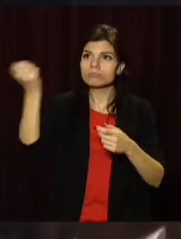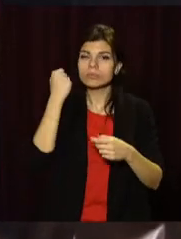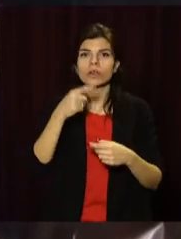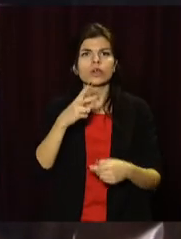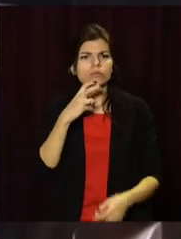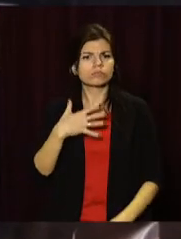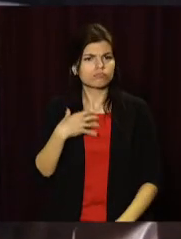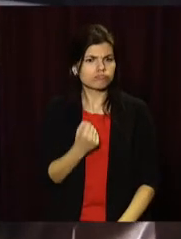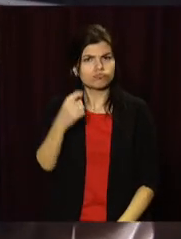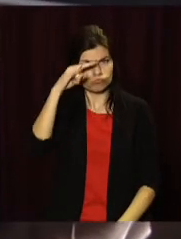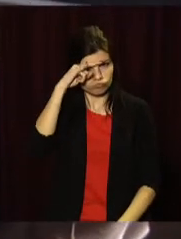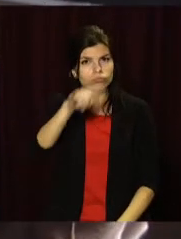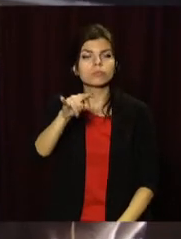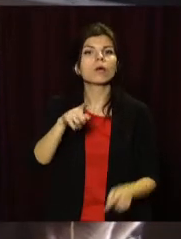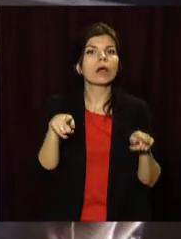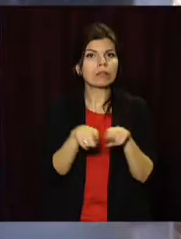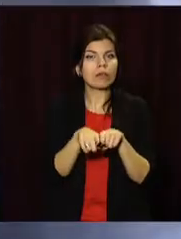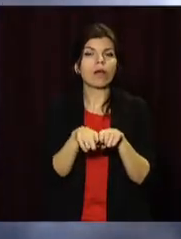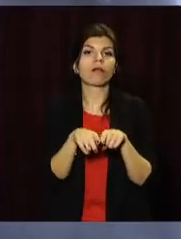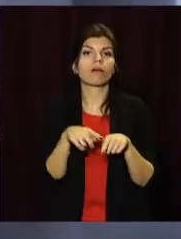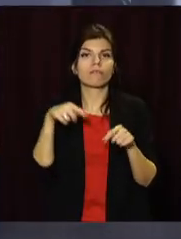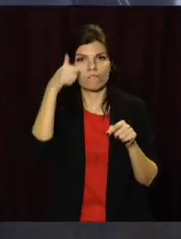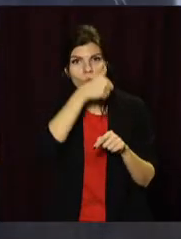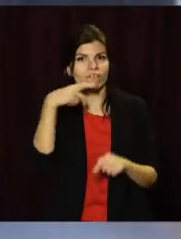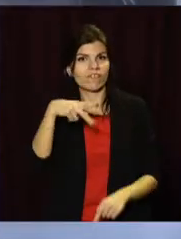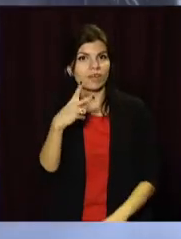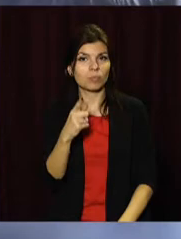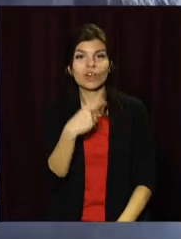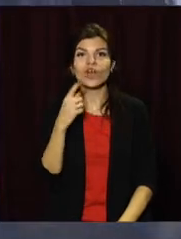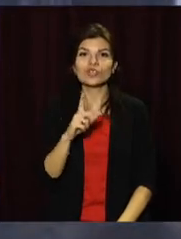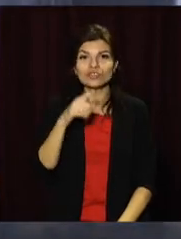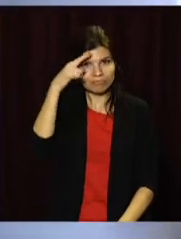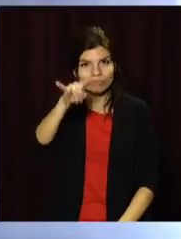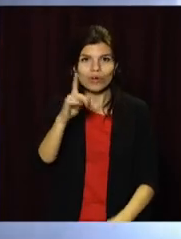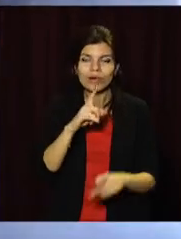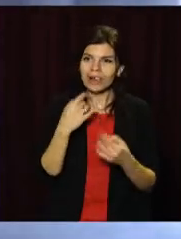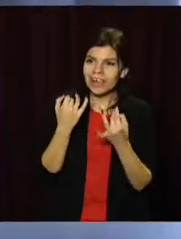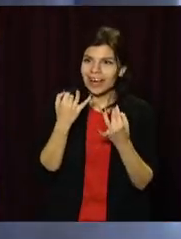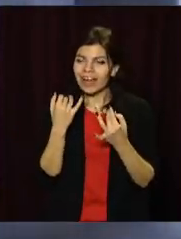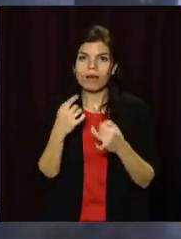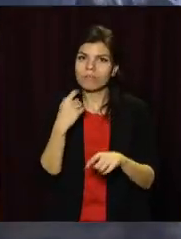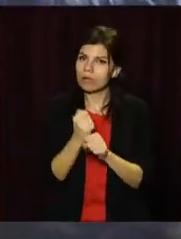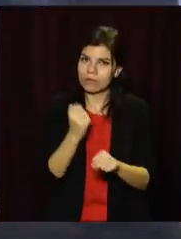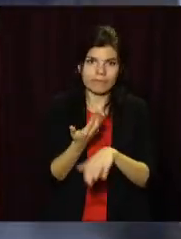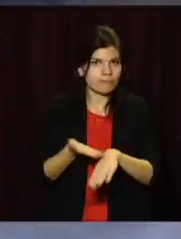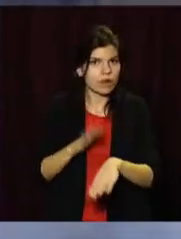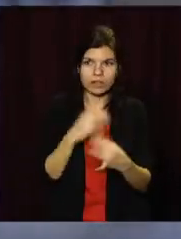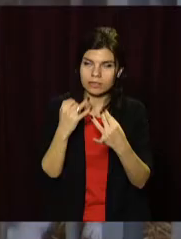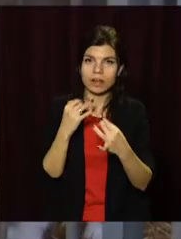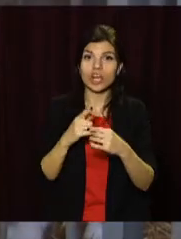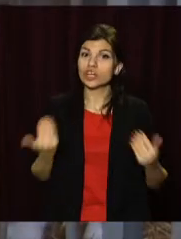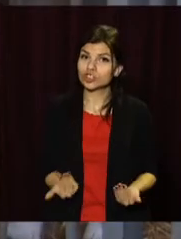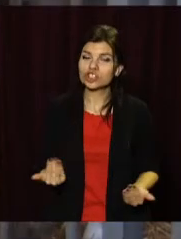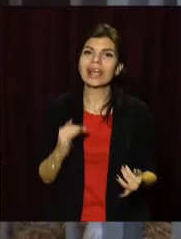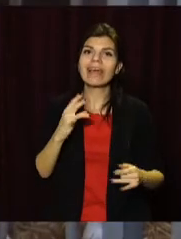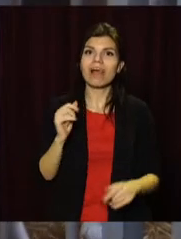впертий. Такий він символ 2021-го. Відтак, щоб задобрити бика, слід наполегливо працювати і в особистому житті, і